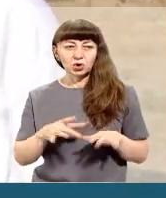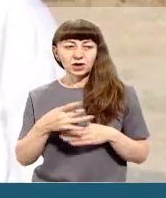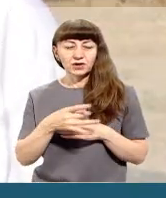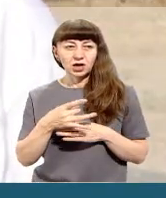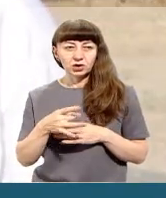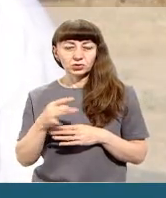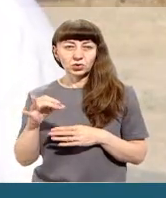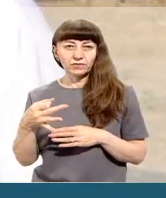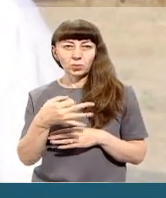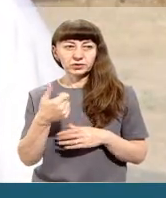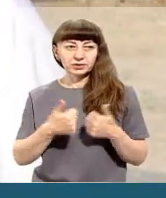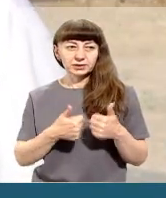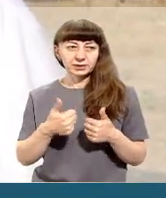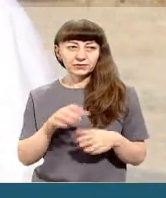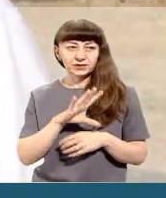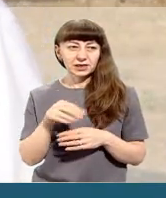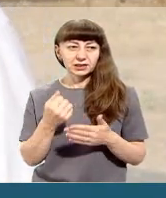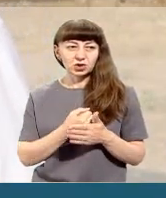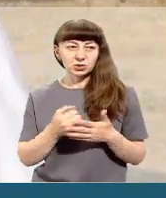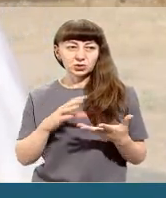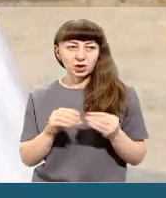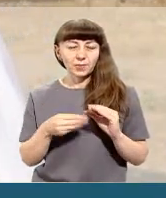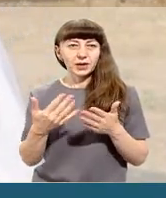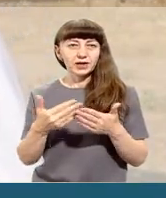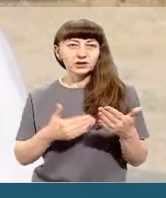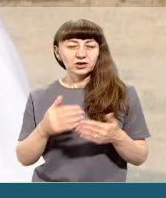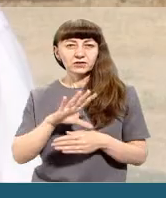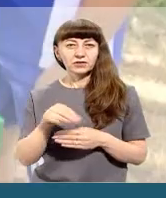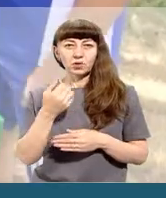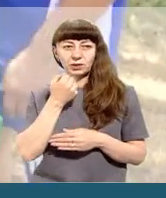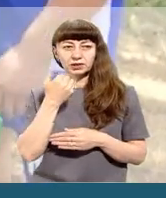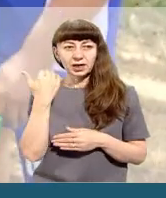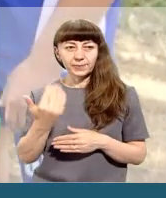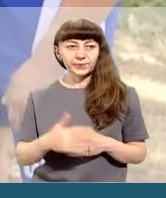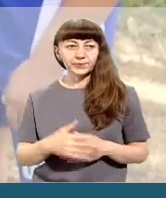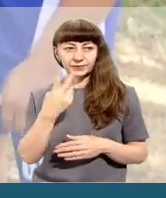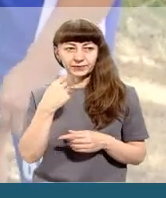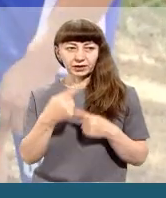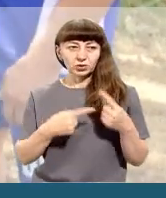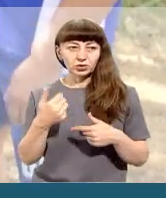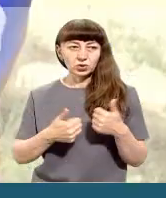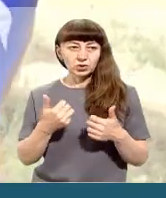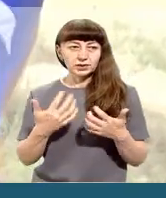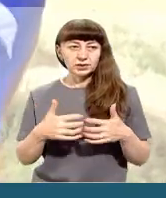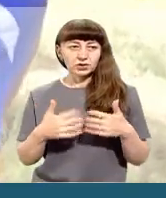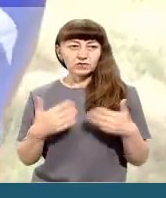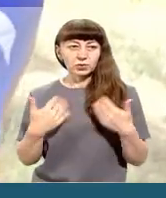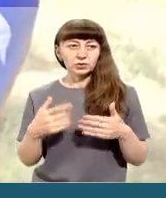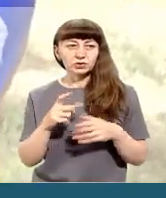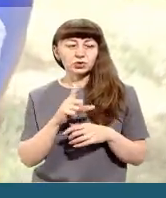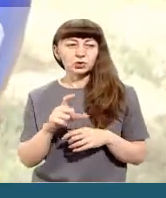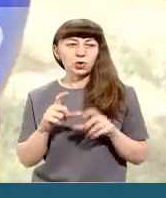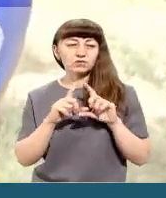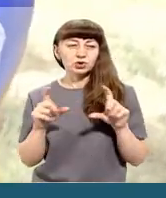но и в областных соревнованиях. Все эти достижения, прежде всего, его заслуга. Традиционный турнир по волейболу среди выпускников